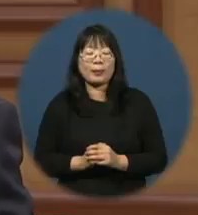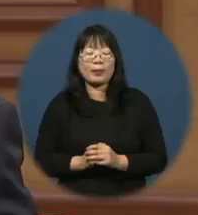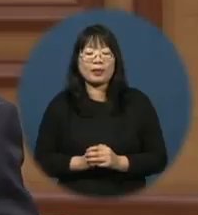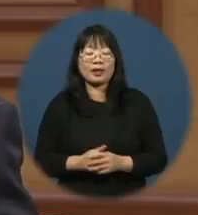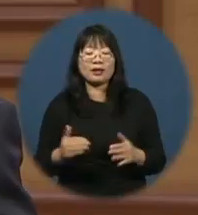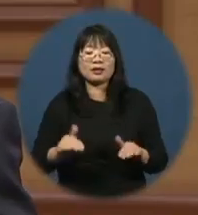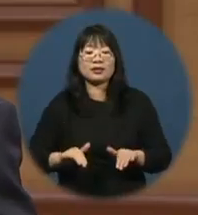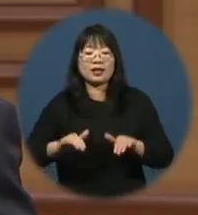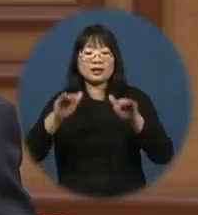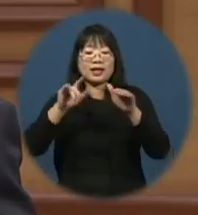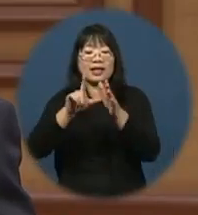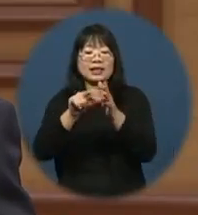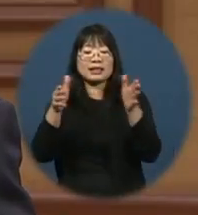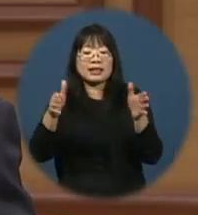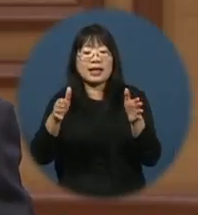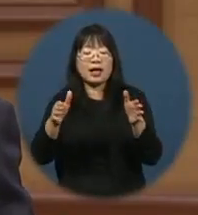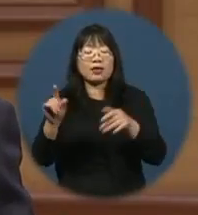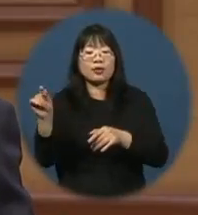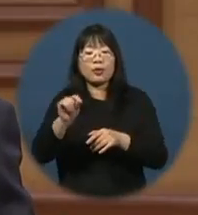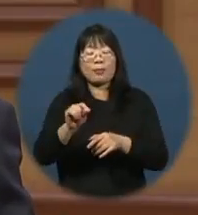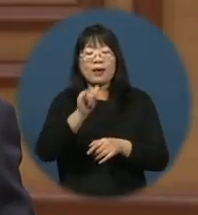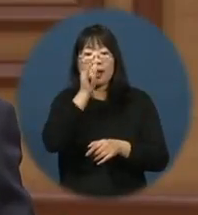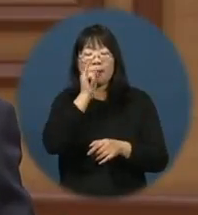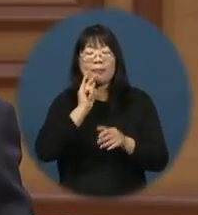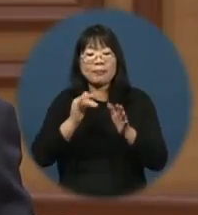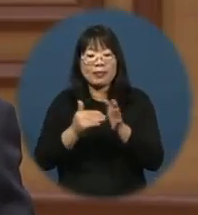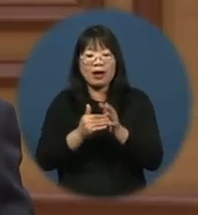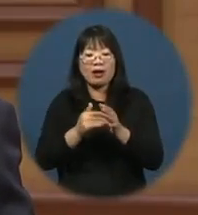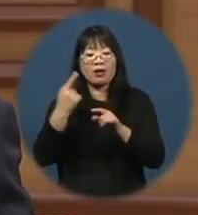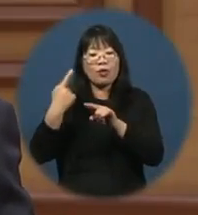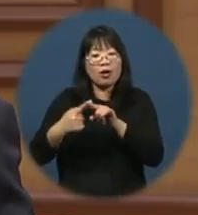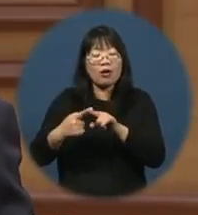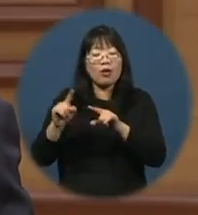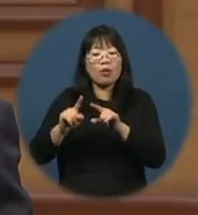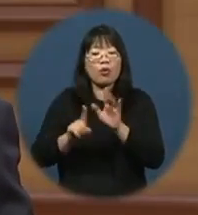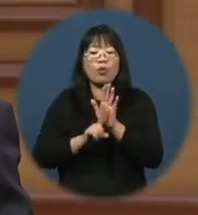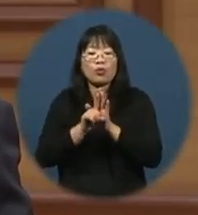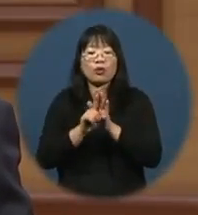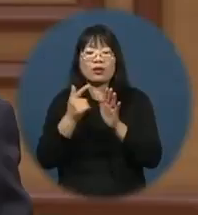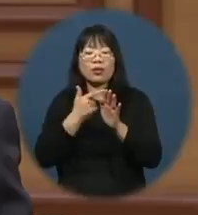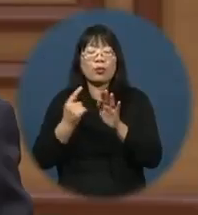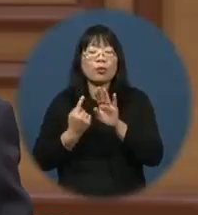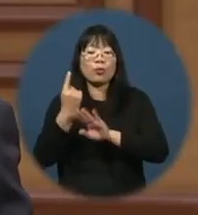생장의 기간이라든지 속도는 빨라지겠죠. 그렇죠. 그러다 온도가 또